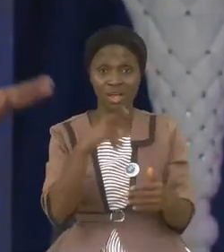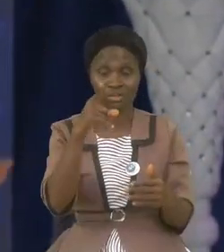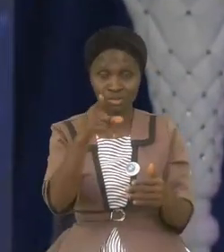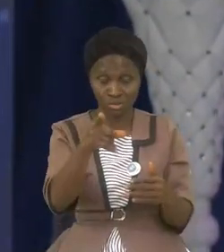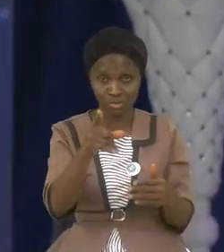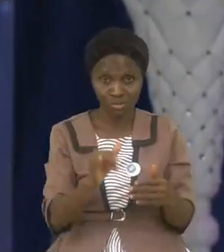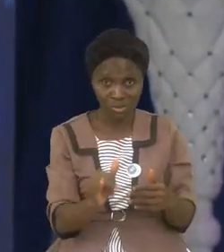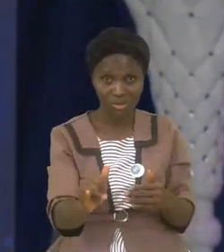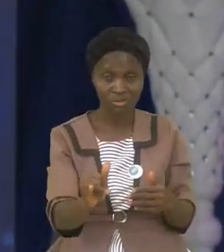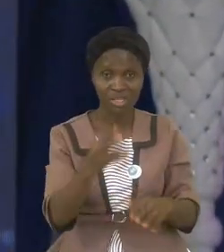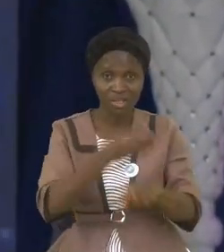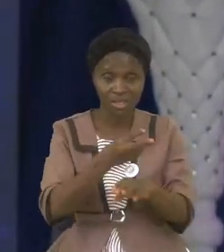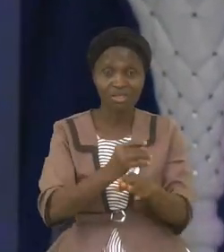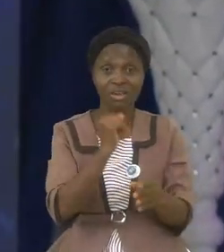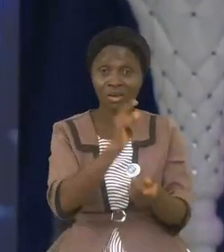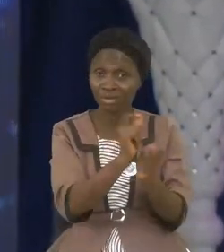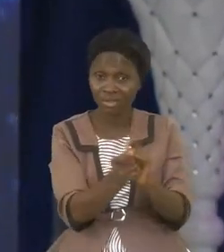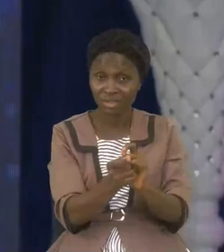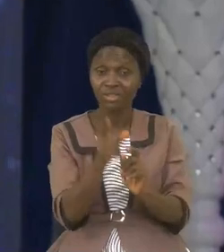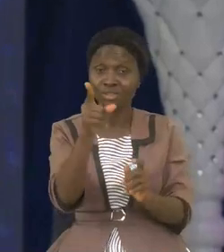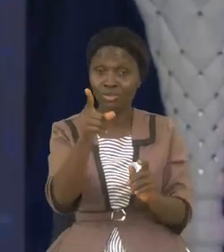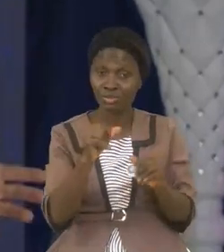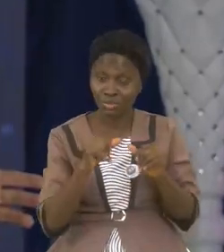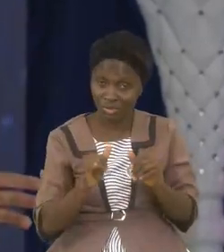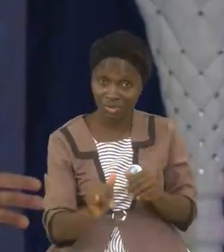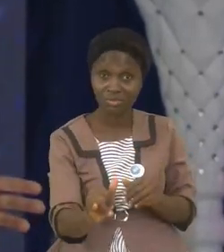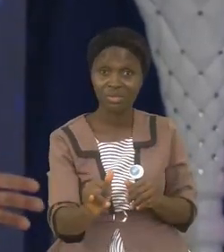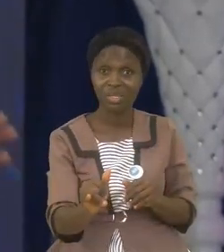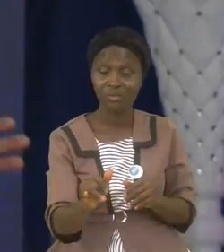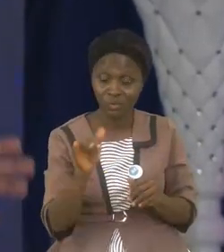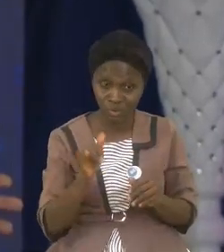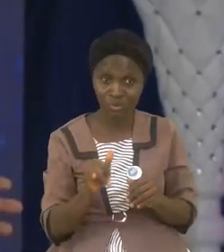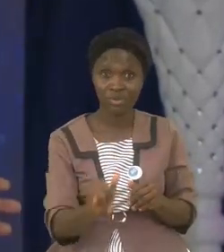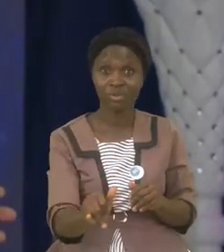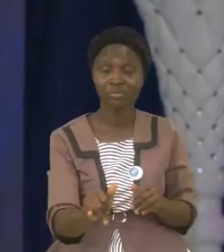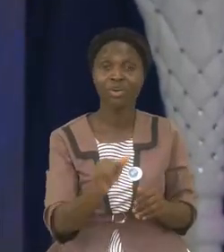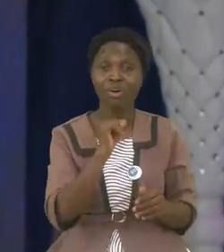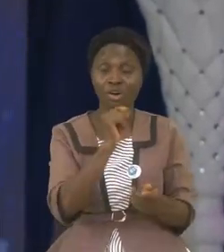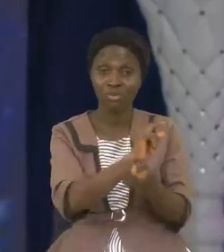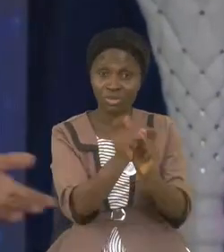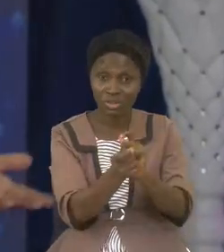du Dieu du ciel qui est éternel. Et tu es demeuré, hein, tu es